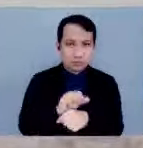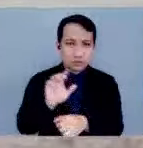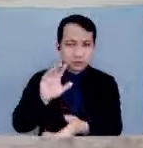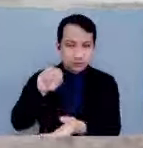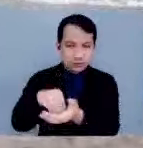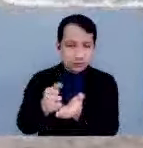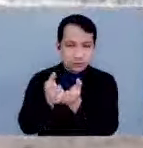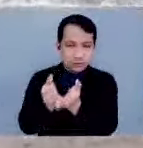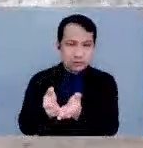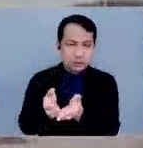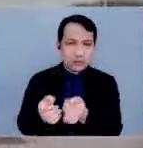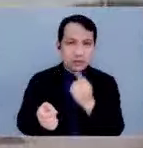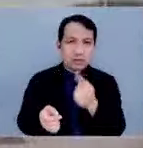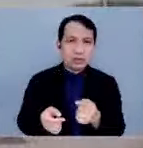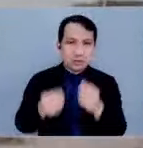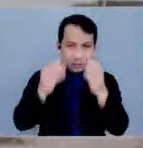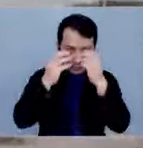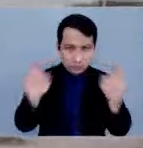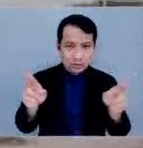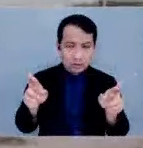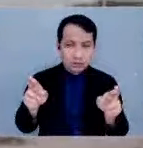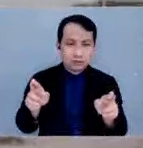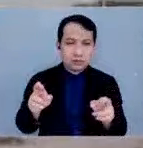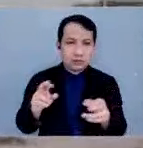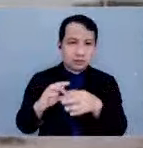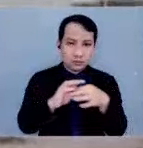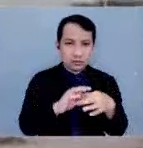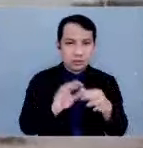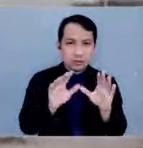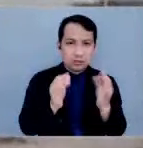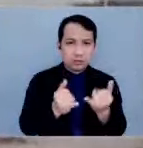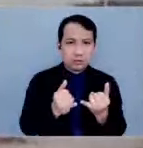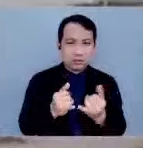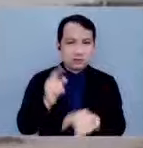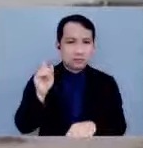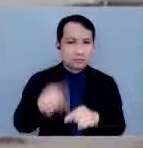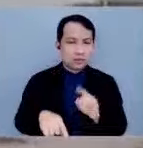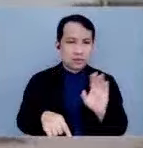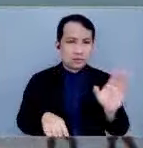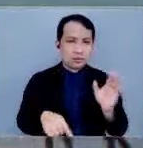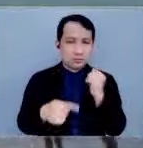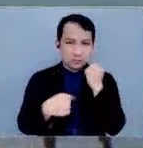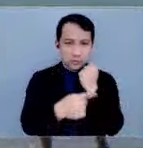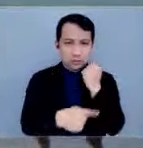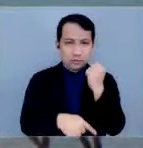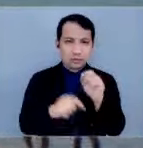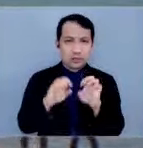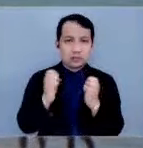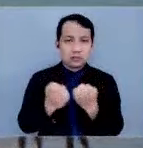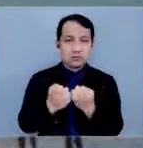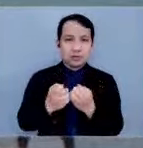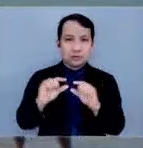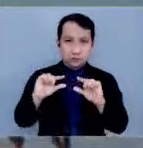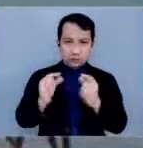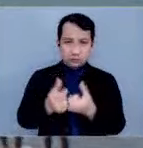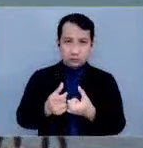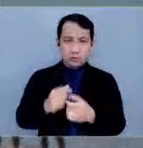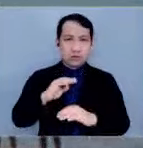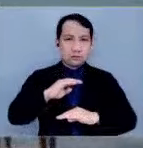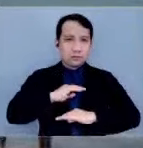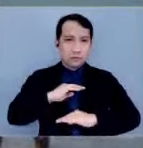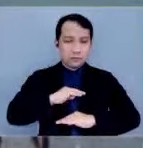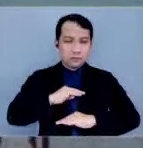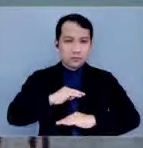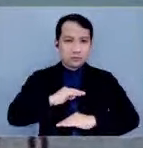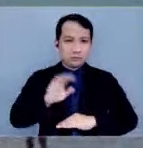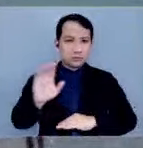Kinakausap na rin daw ng alkalde ang sangkot na dredging company. Pero para sa Sambales Ecological Network, sapat na ang dinudulot na